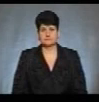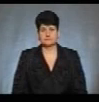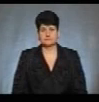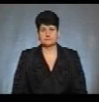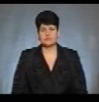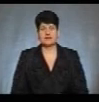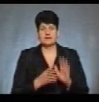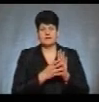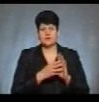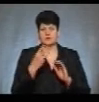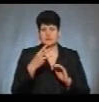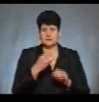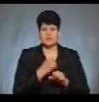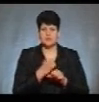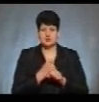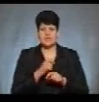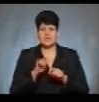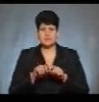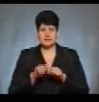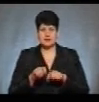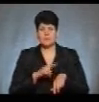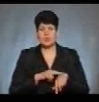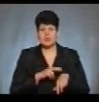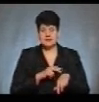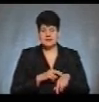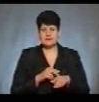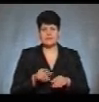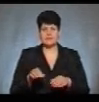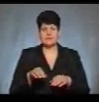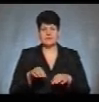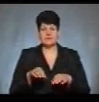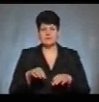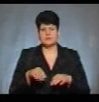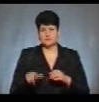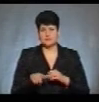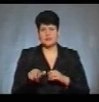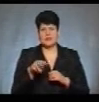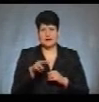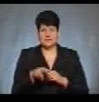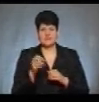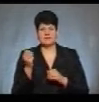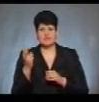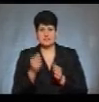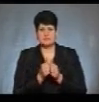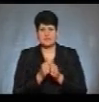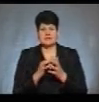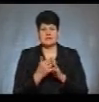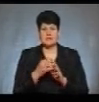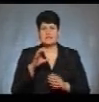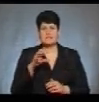Від 9.30 працюють інспектори патрульної поліції на трасі М12 поблизу села Смиківці.